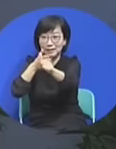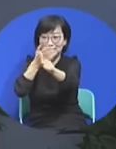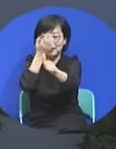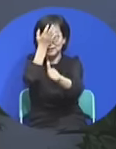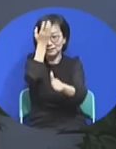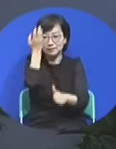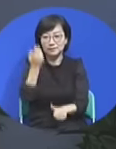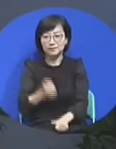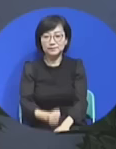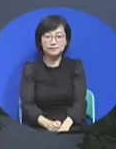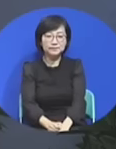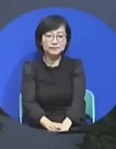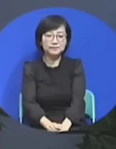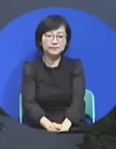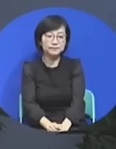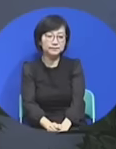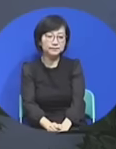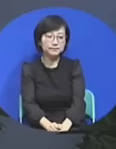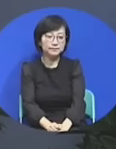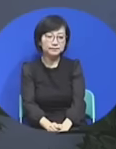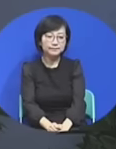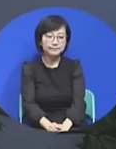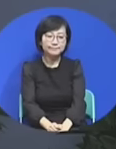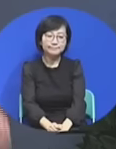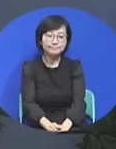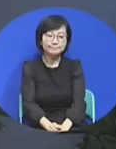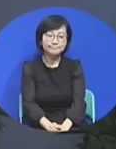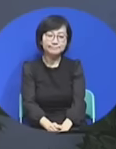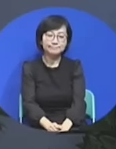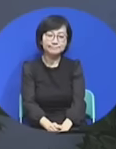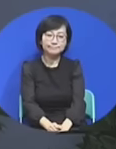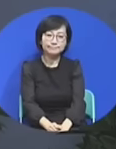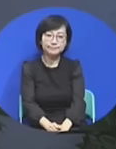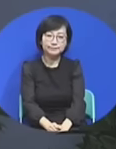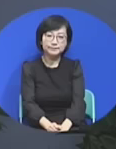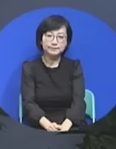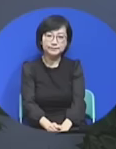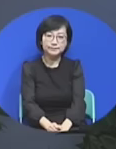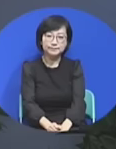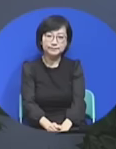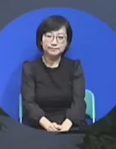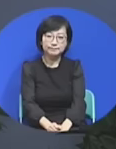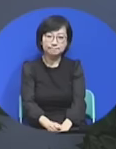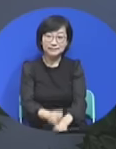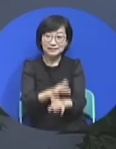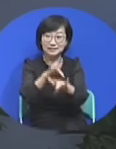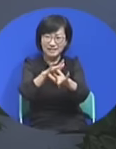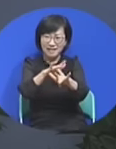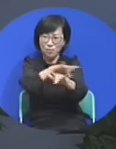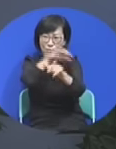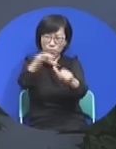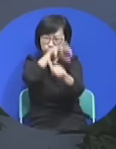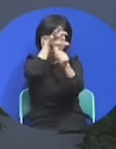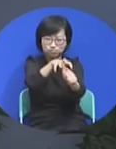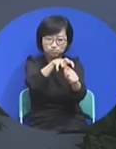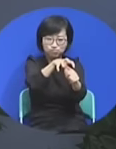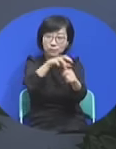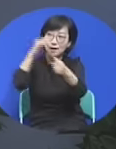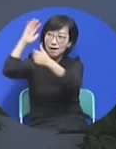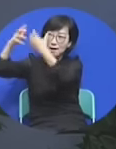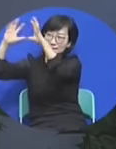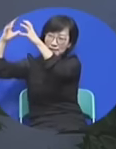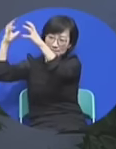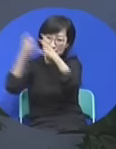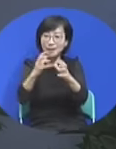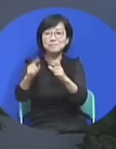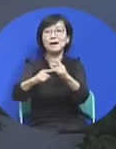in North Korea, and all throughout the world be completely broken down and shattered today. 그게 하나님의 나라라고. 예수님이 설명했어요. Jesus explained that that is